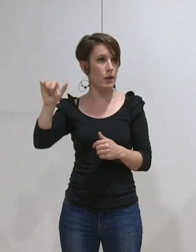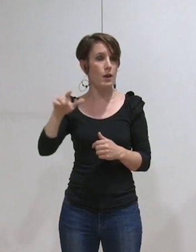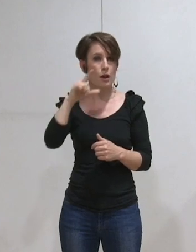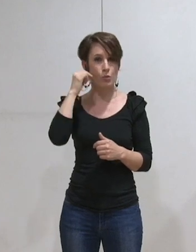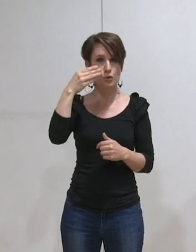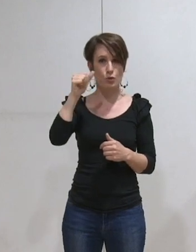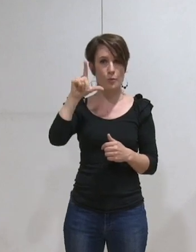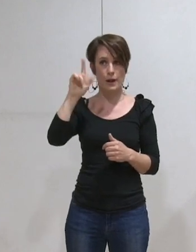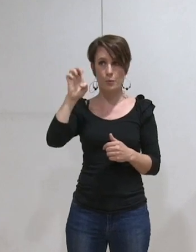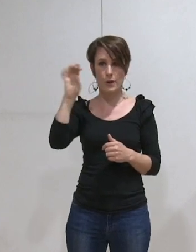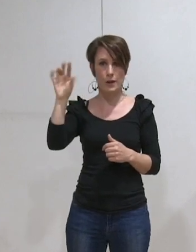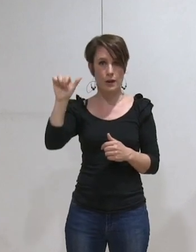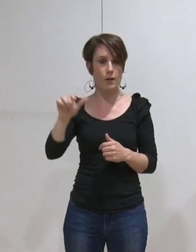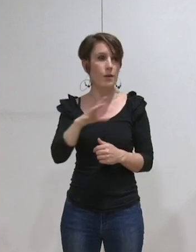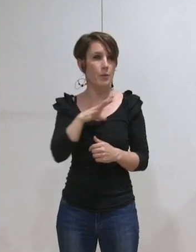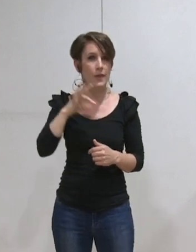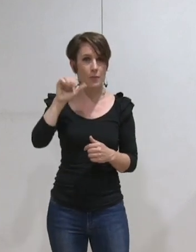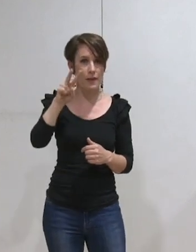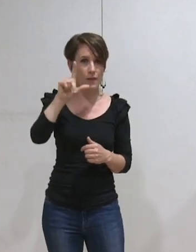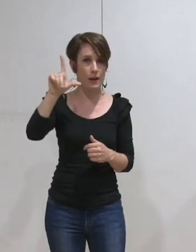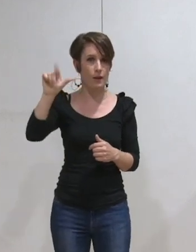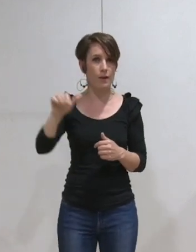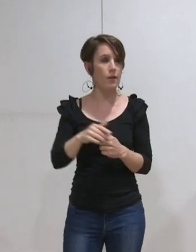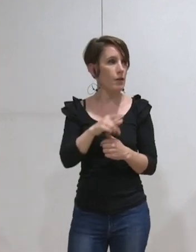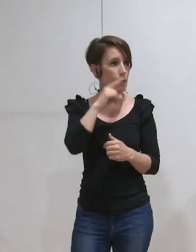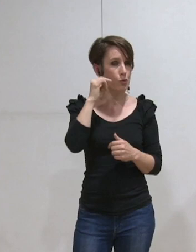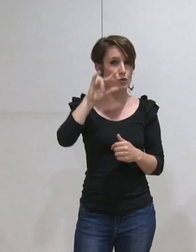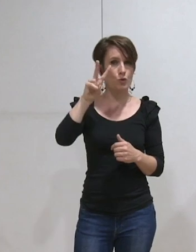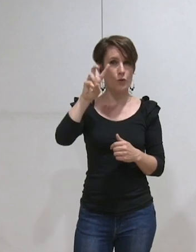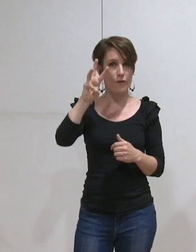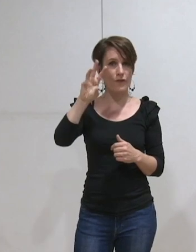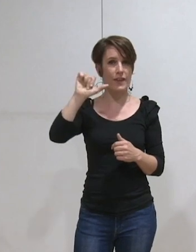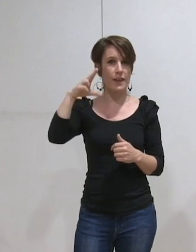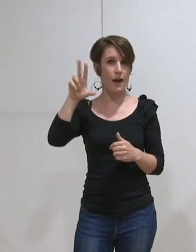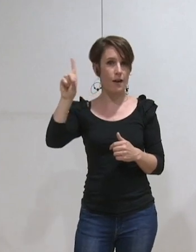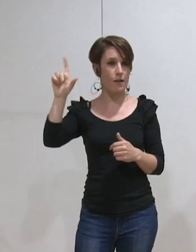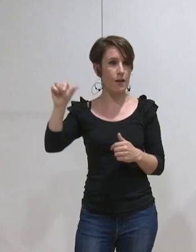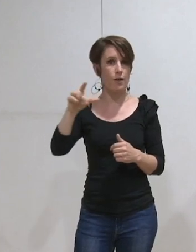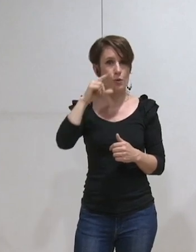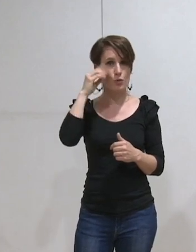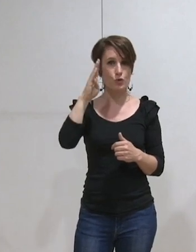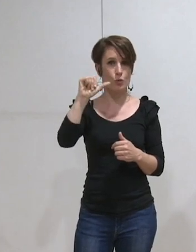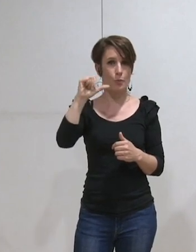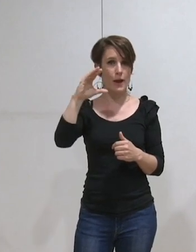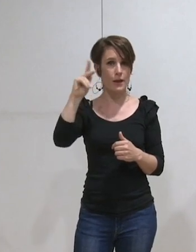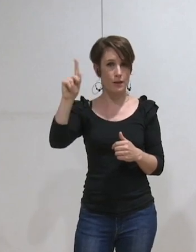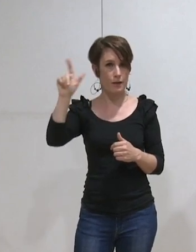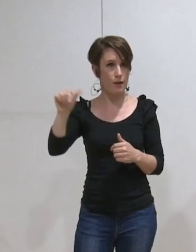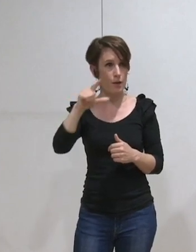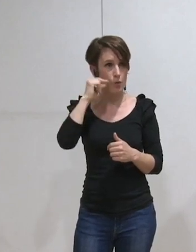Tavel Maude présent Viard Jacques pr bac Antoine pr Bertrand